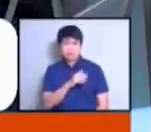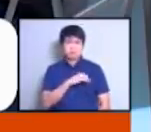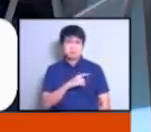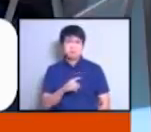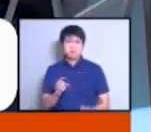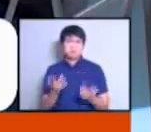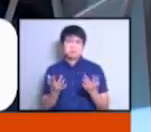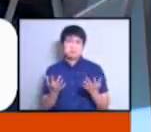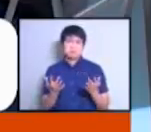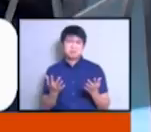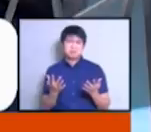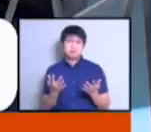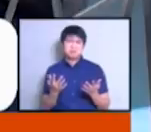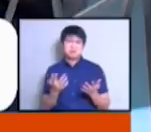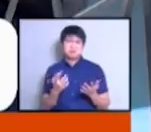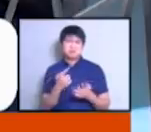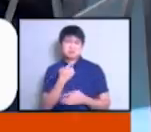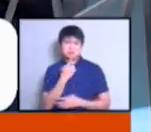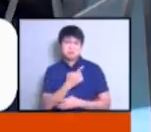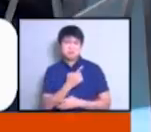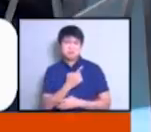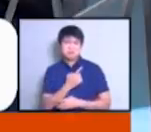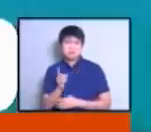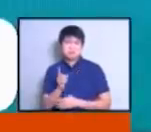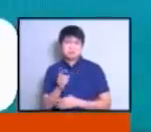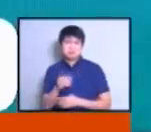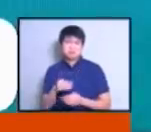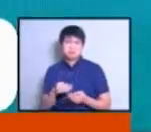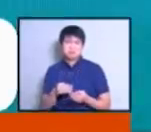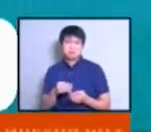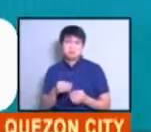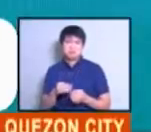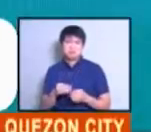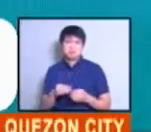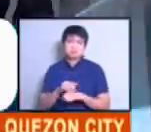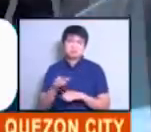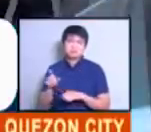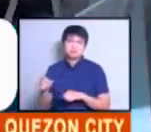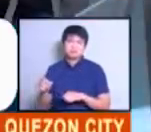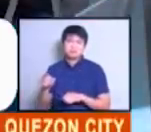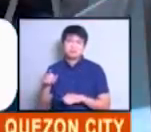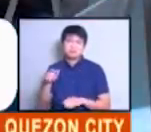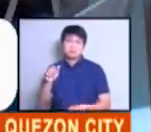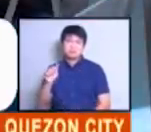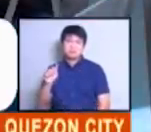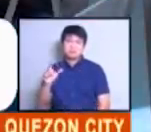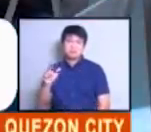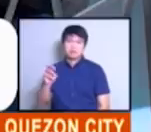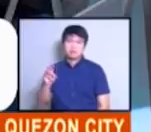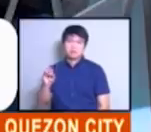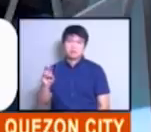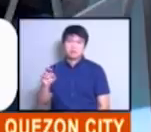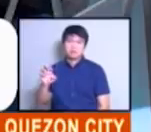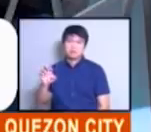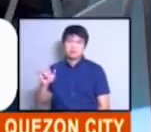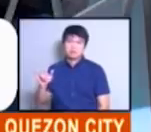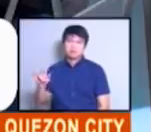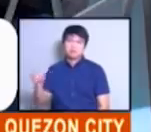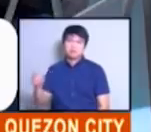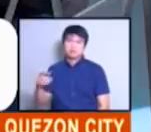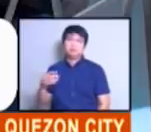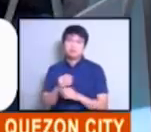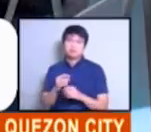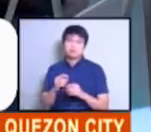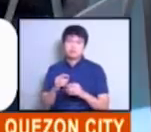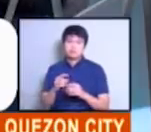doon kasi sabi niya, nag-chat kami, sa kay Anne Murray daw napunta yung kita. Kanina napunta? Kay Anne Murray daw, yung original ng Just Another Woman in Love. Doon ko kasi kinuha ang